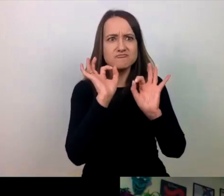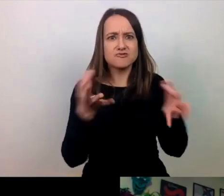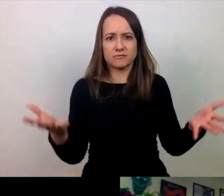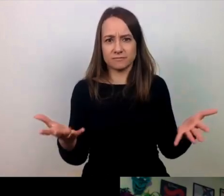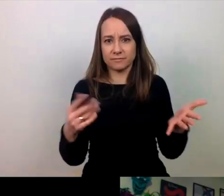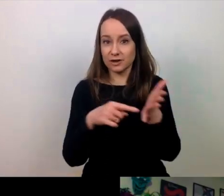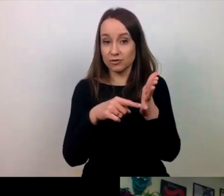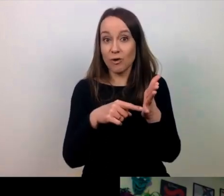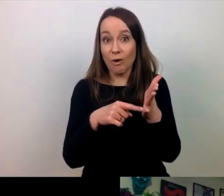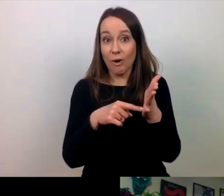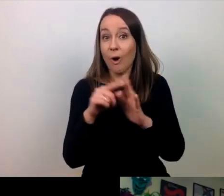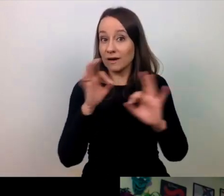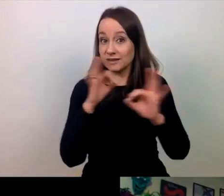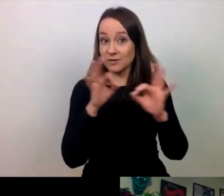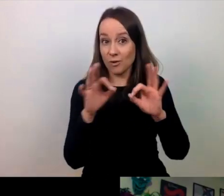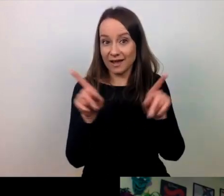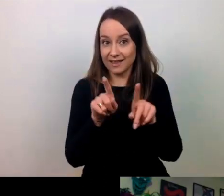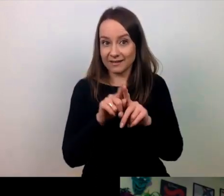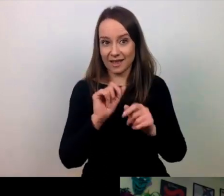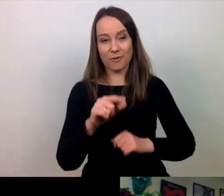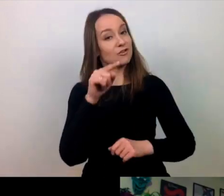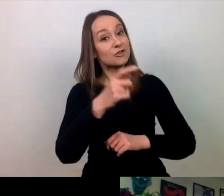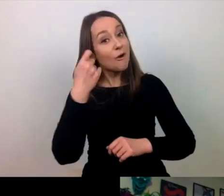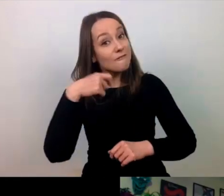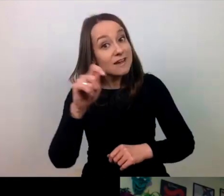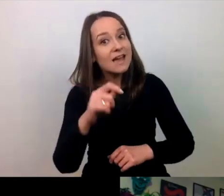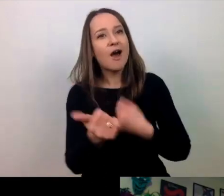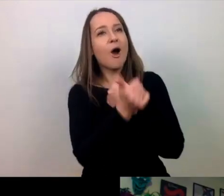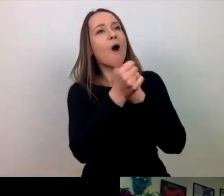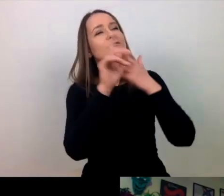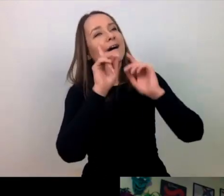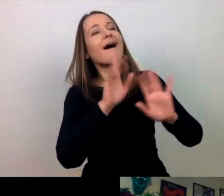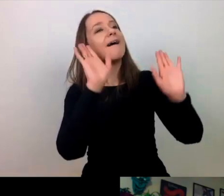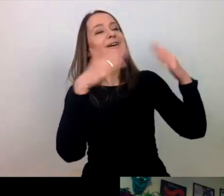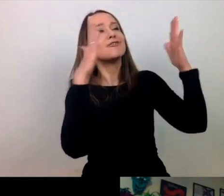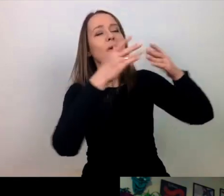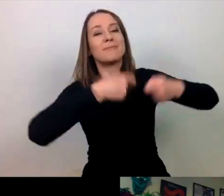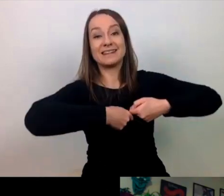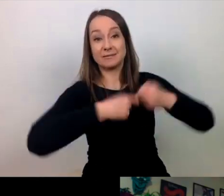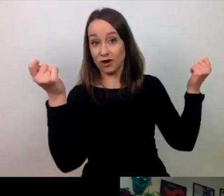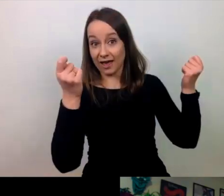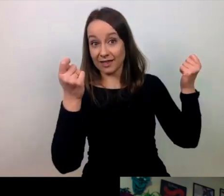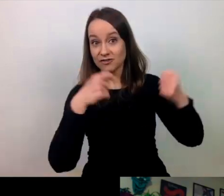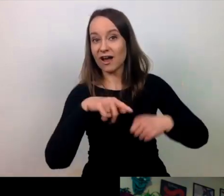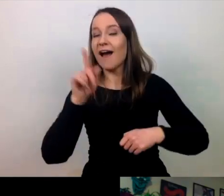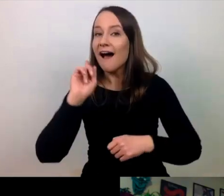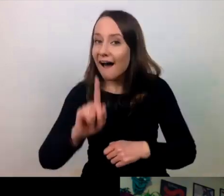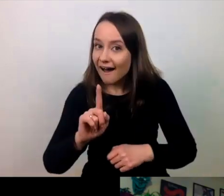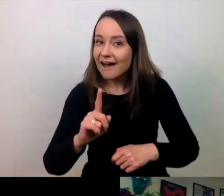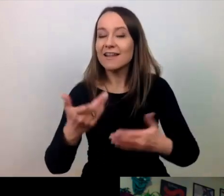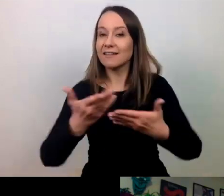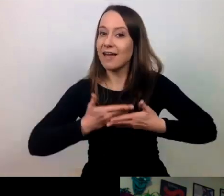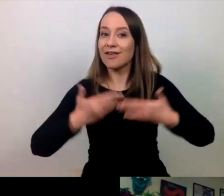trochę też o tym jest, że ten wyjazd niby tylko po to, żeby sprzedać dom, okazuje się właściwie wejściem w jakąś nową